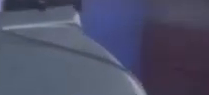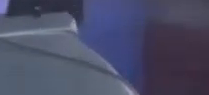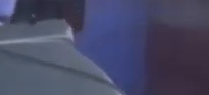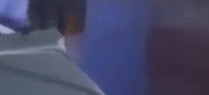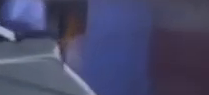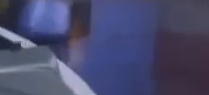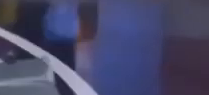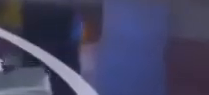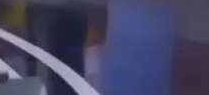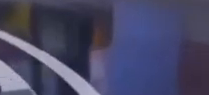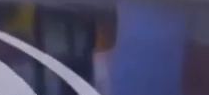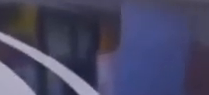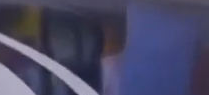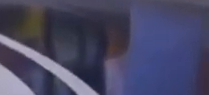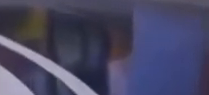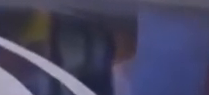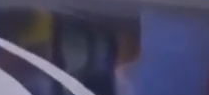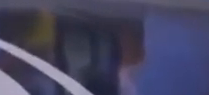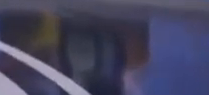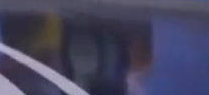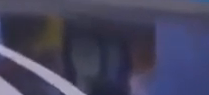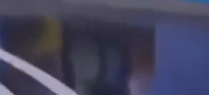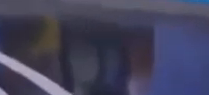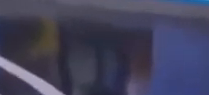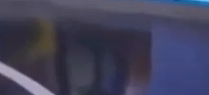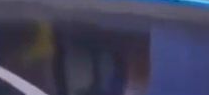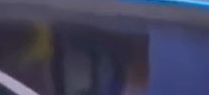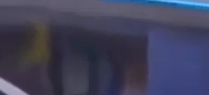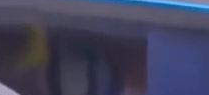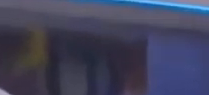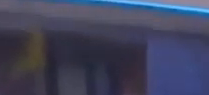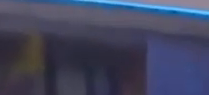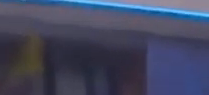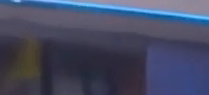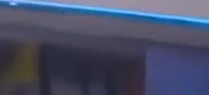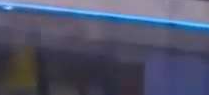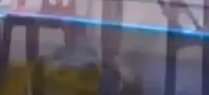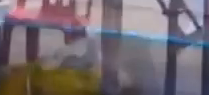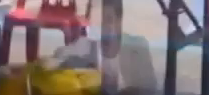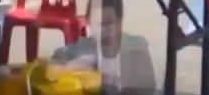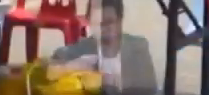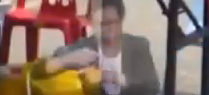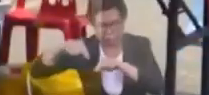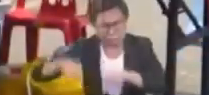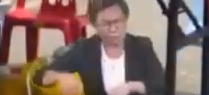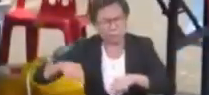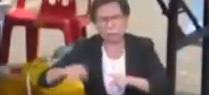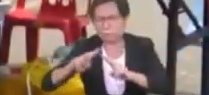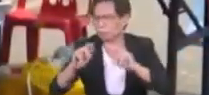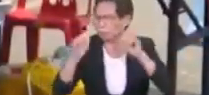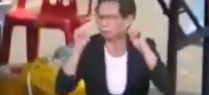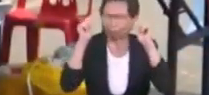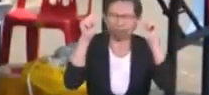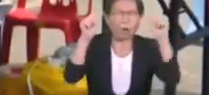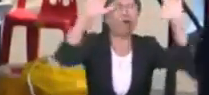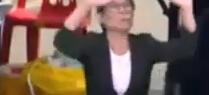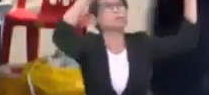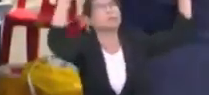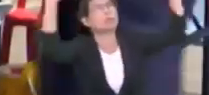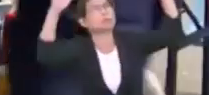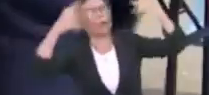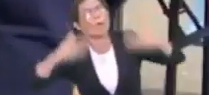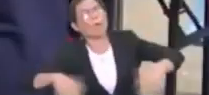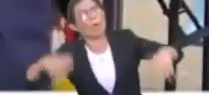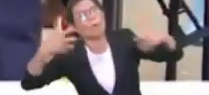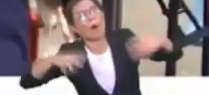Terima kasih Nurul Zamri di studio. Seperti yang dimaklumkan rakan-rakan saya, betul keadaan di sini adalah sangat baik. Cuaca